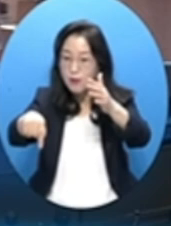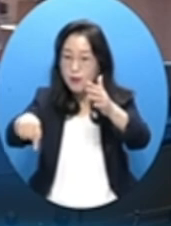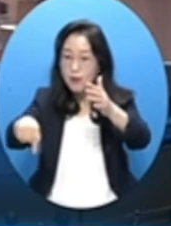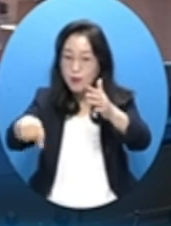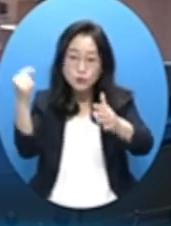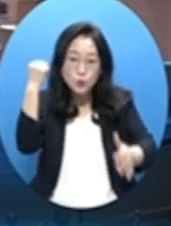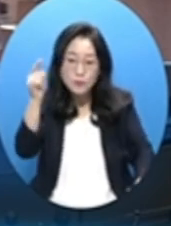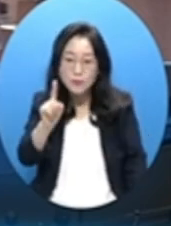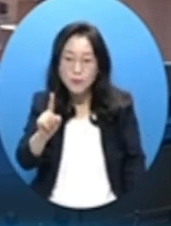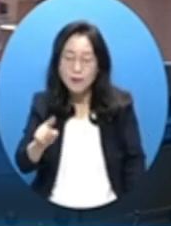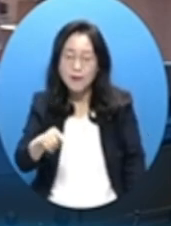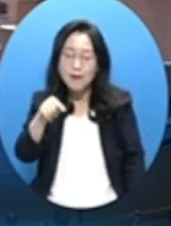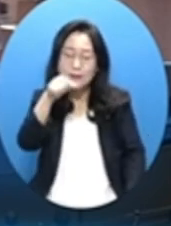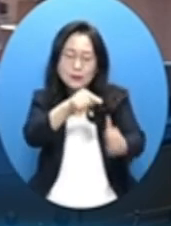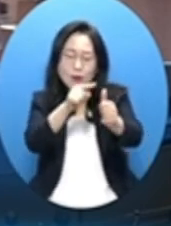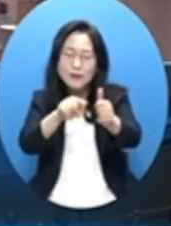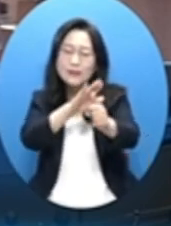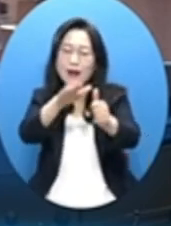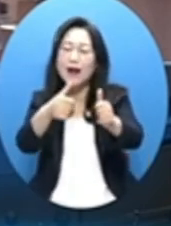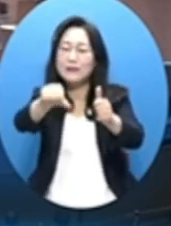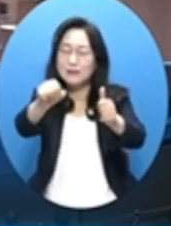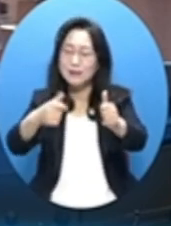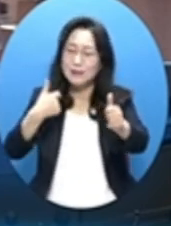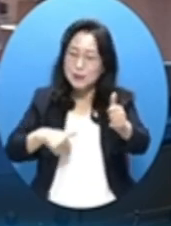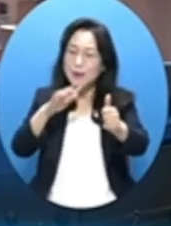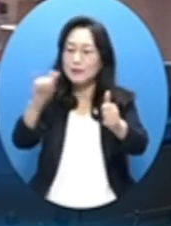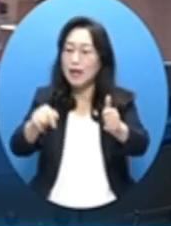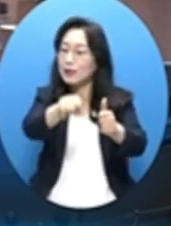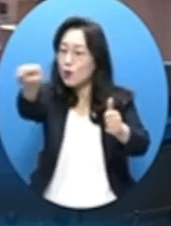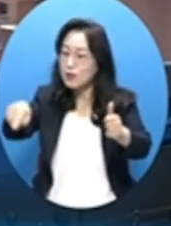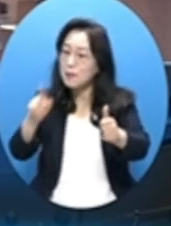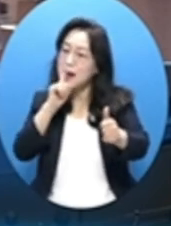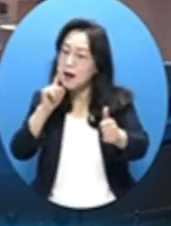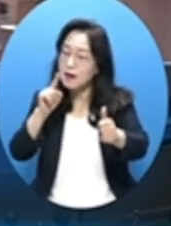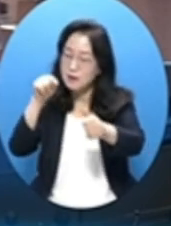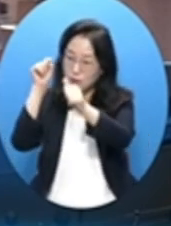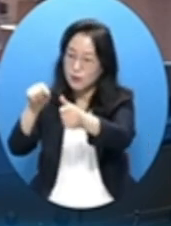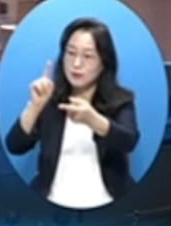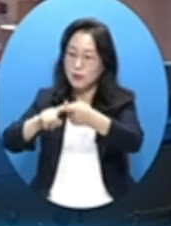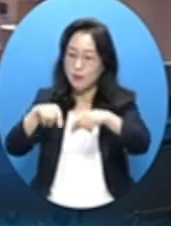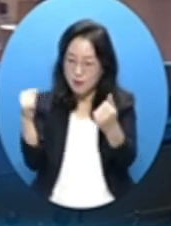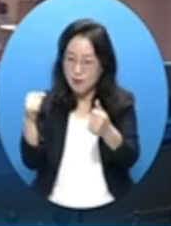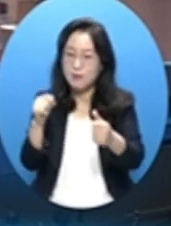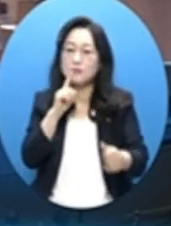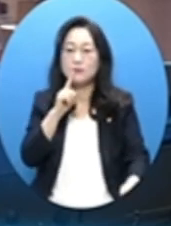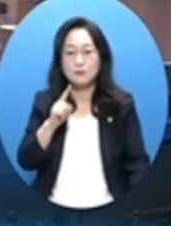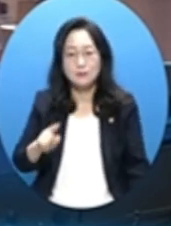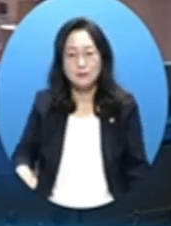이르시되 이는 내 사랑하는 아들이요 내 기뻐하는 자니 너희는 그의 말을 들으라 하시는지라.